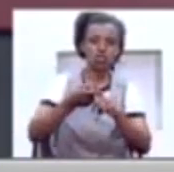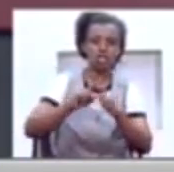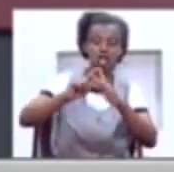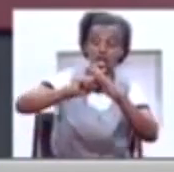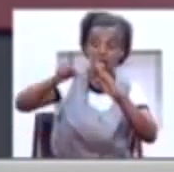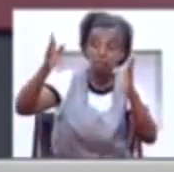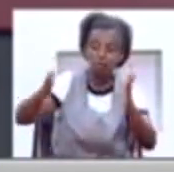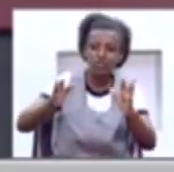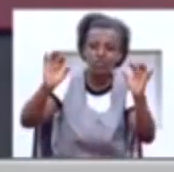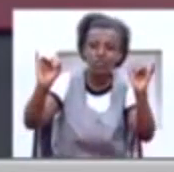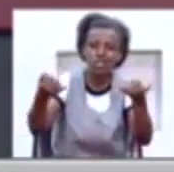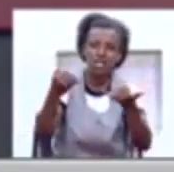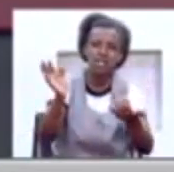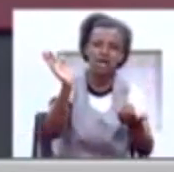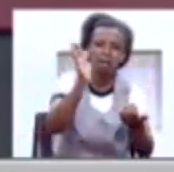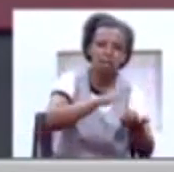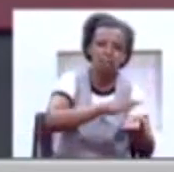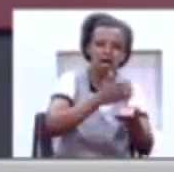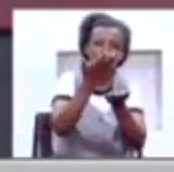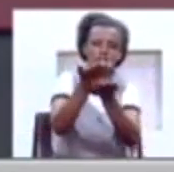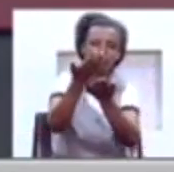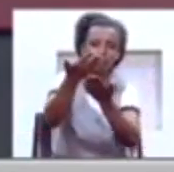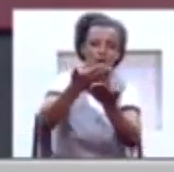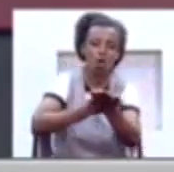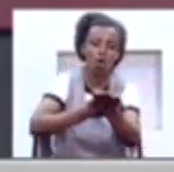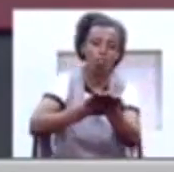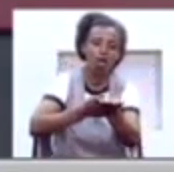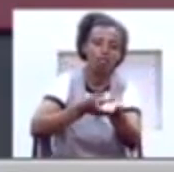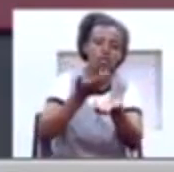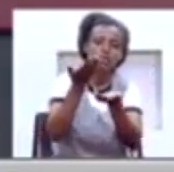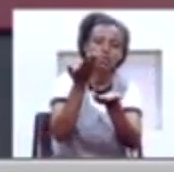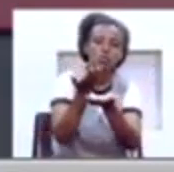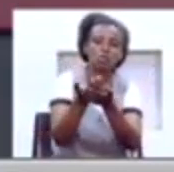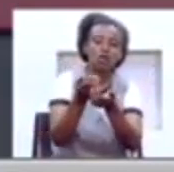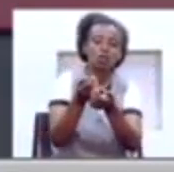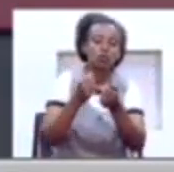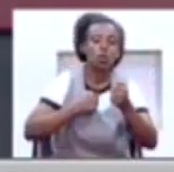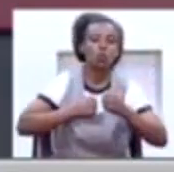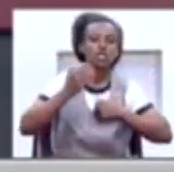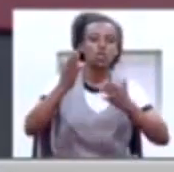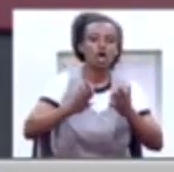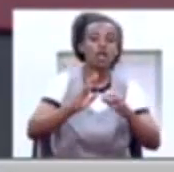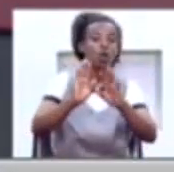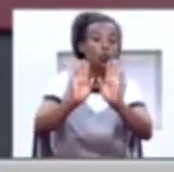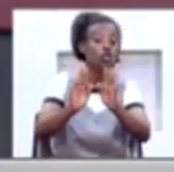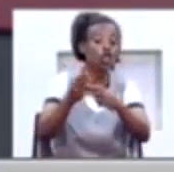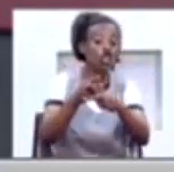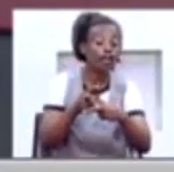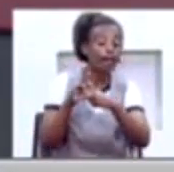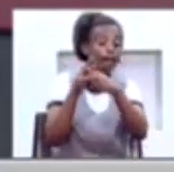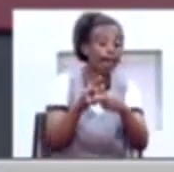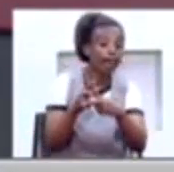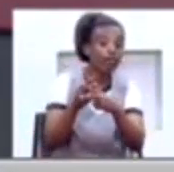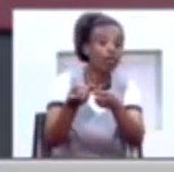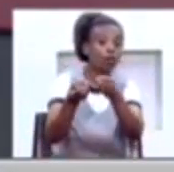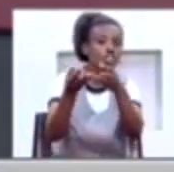impunzi bagerageza gutahuka bakaza gusaba ibyangombwa by'ubunyarwanda arabwira ababurugumesiri ati abo mubitondere ntimubibahe agakomeza ati no